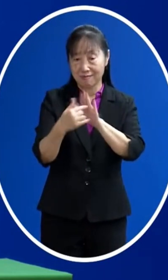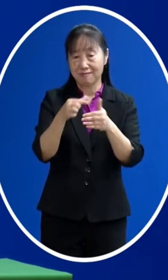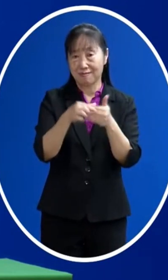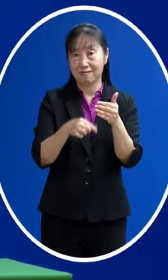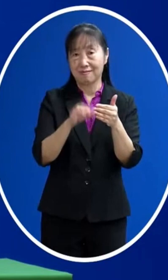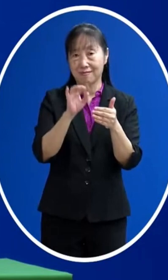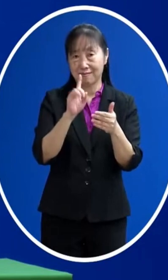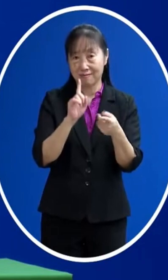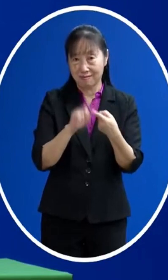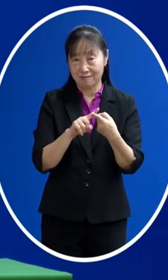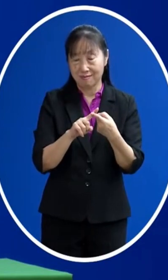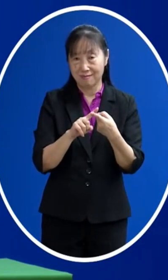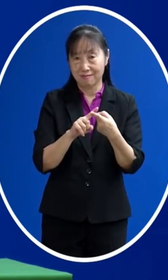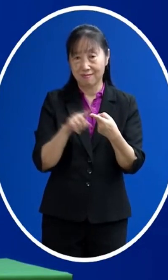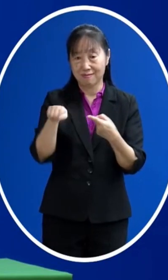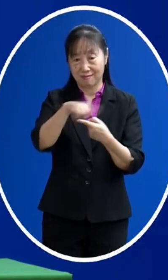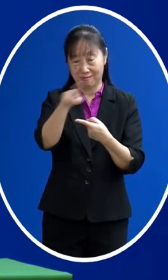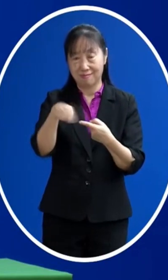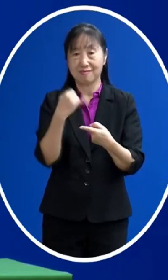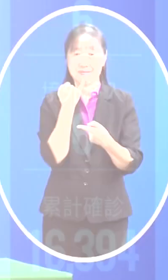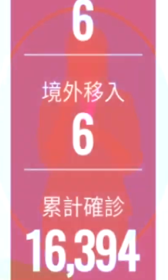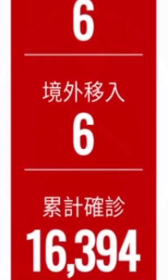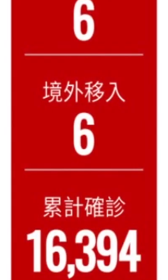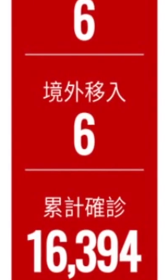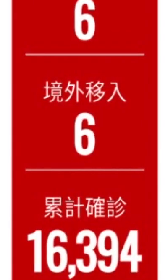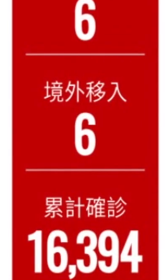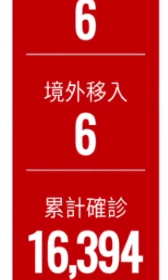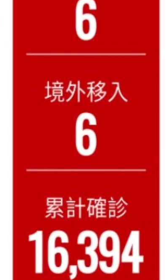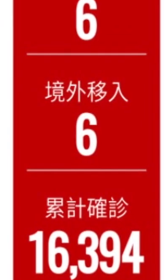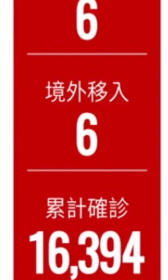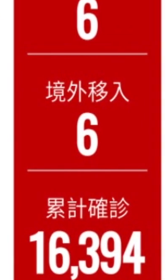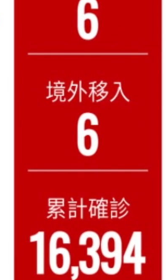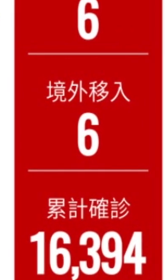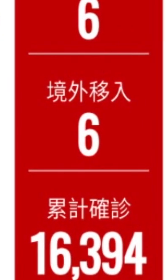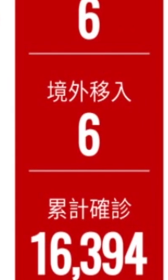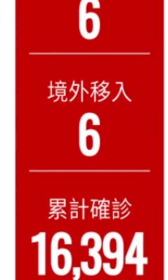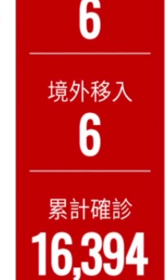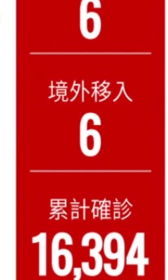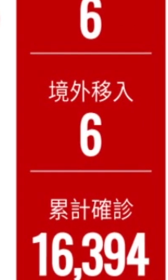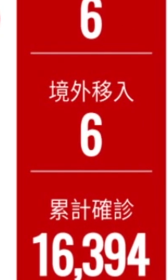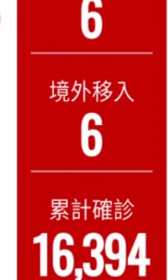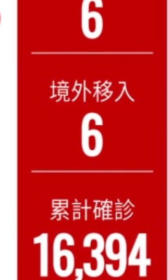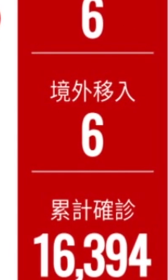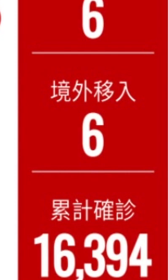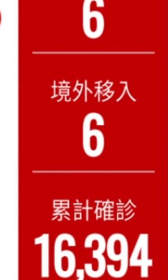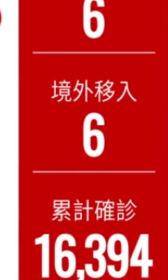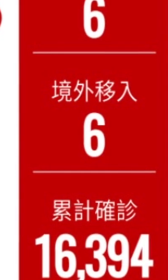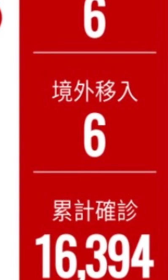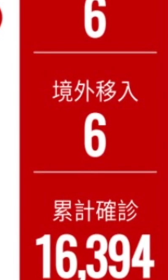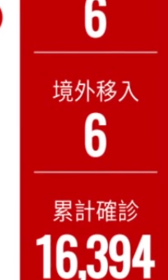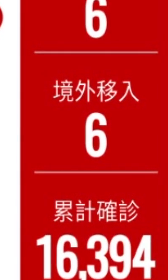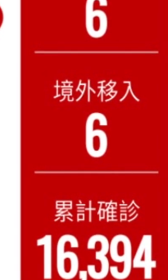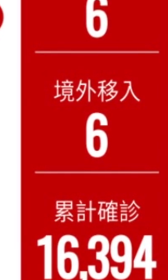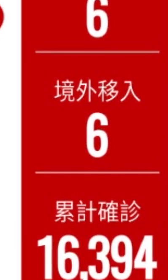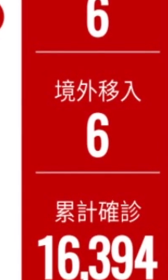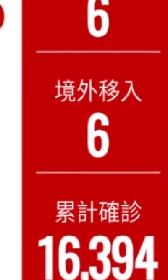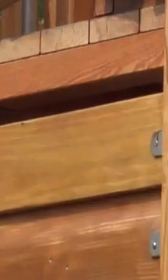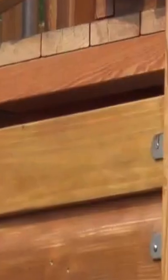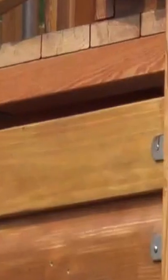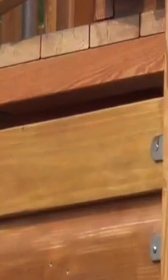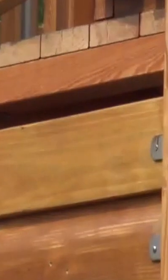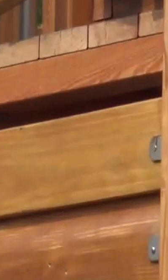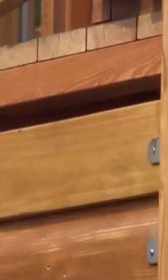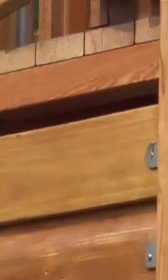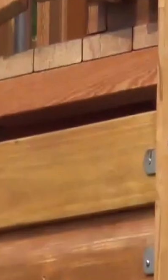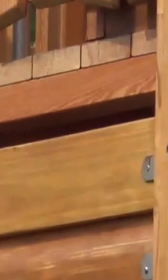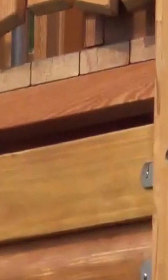的也可以有条件的一个开放。 今天本土加零，境外移入有6例，没有死亡个案。就